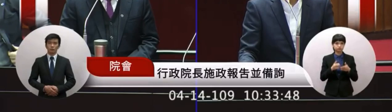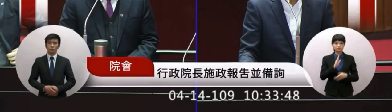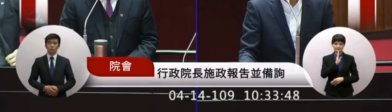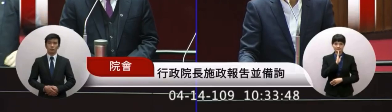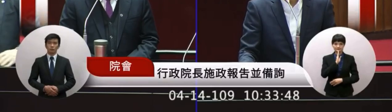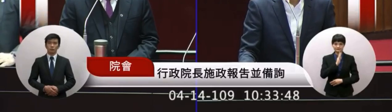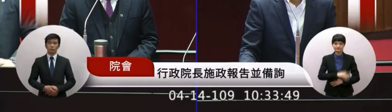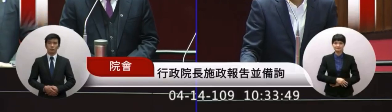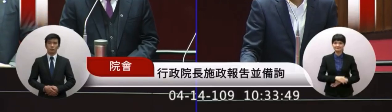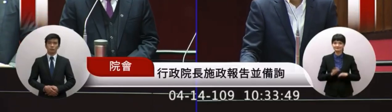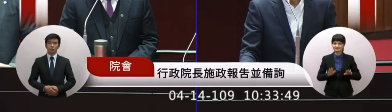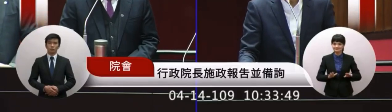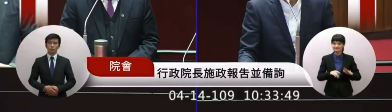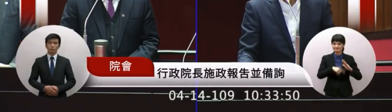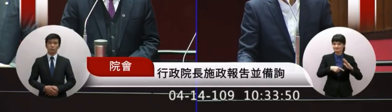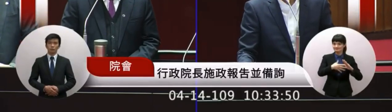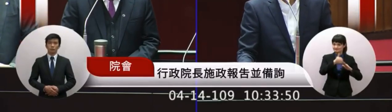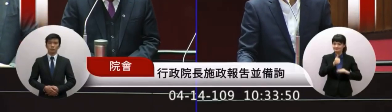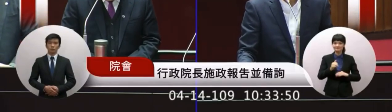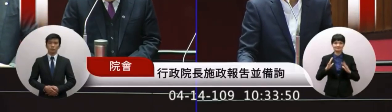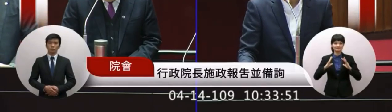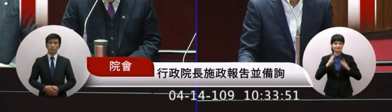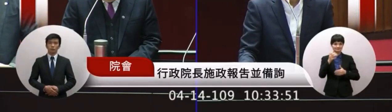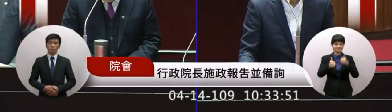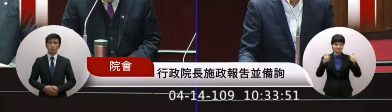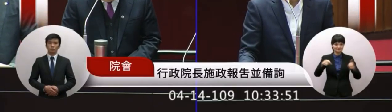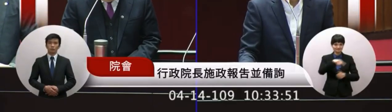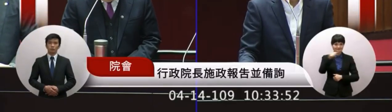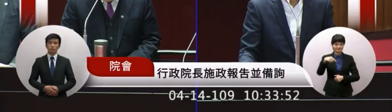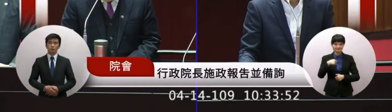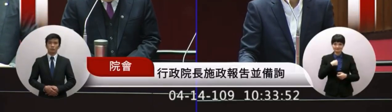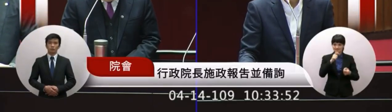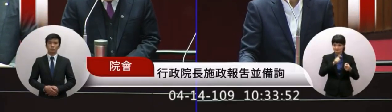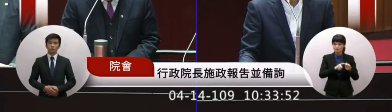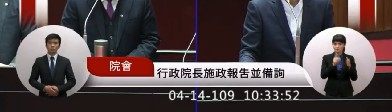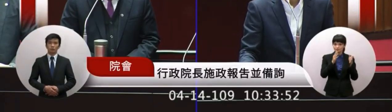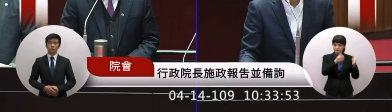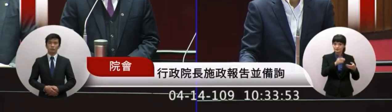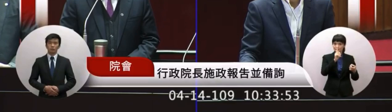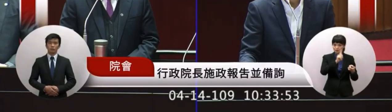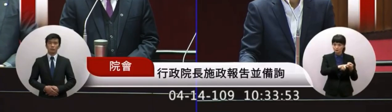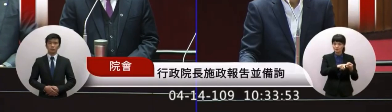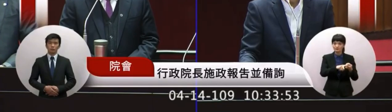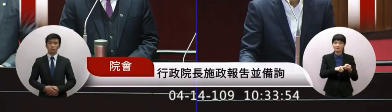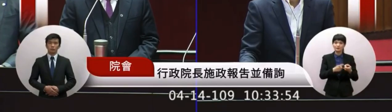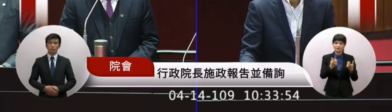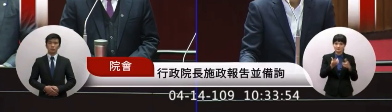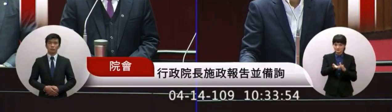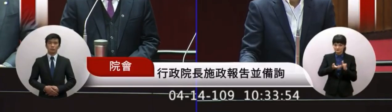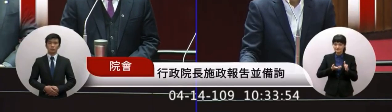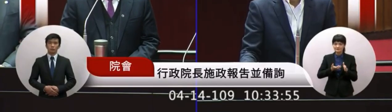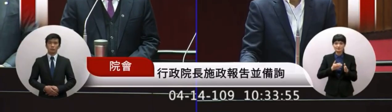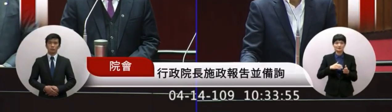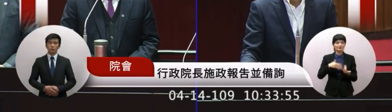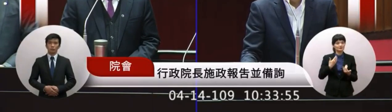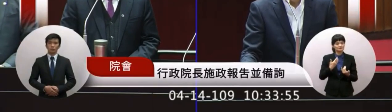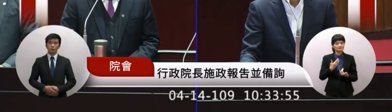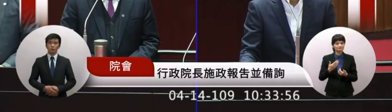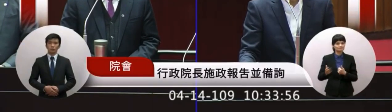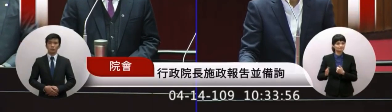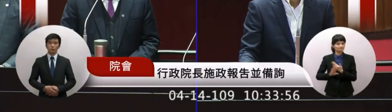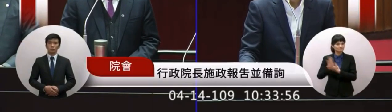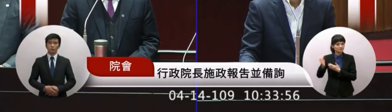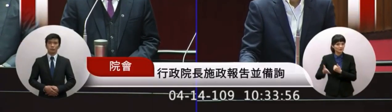家议定啊，还有我们的官员，我们走对的路，有的时阵淡薄仔较孤单，比较孤单，但